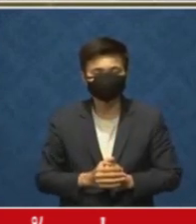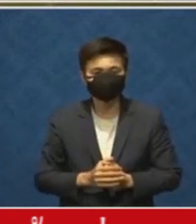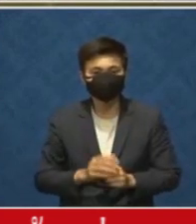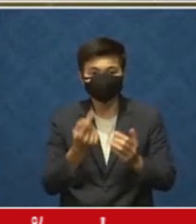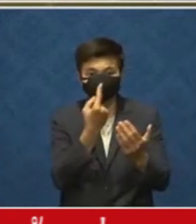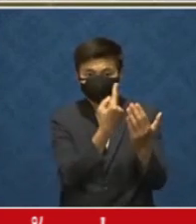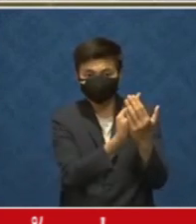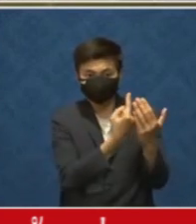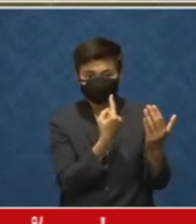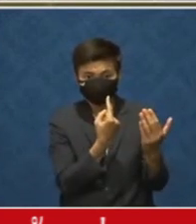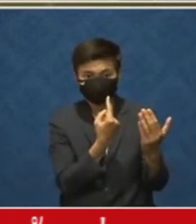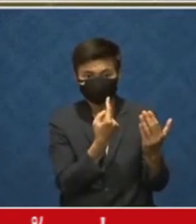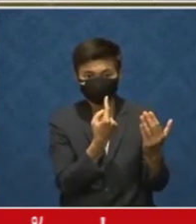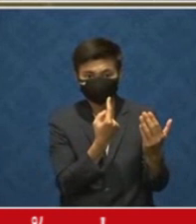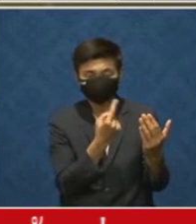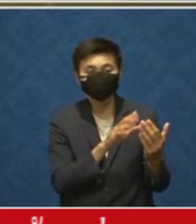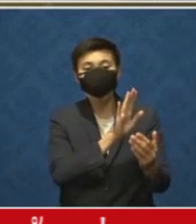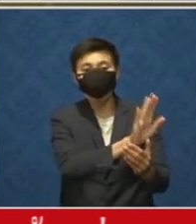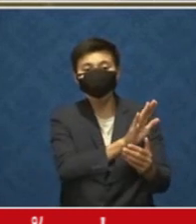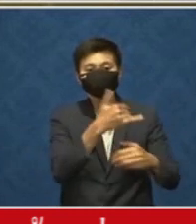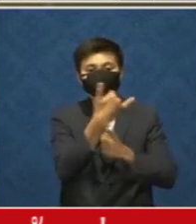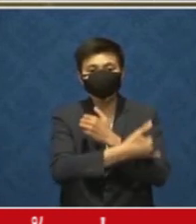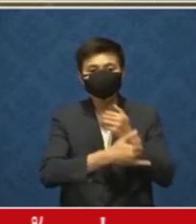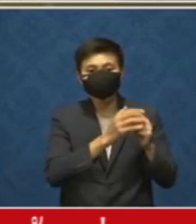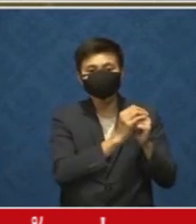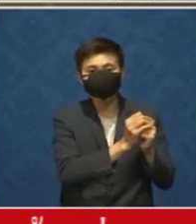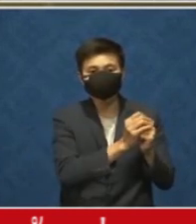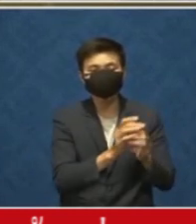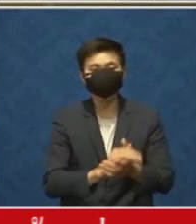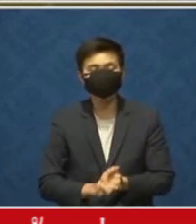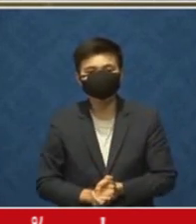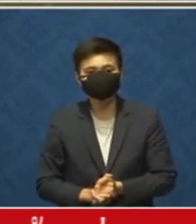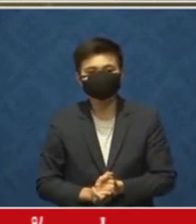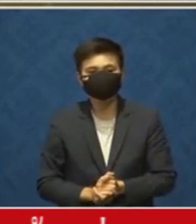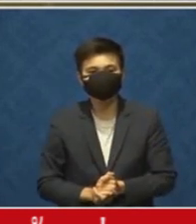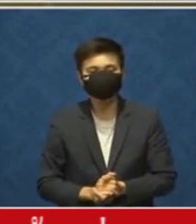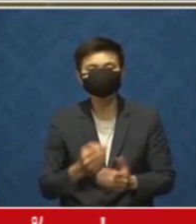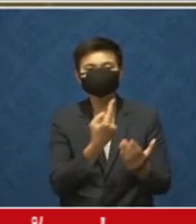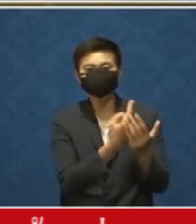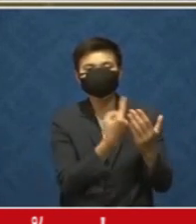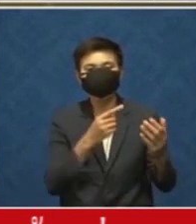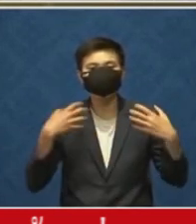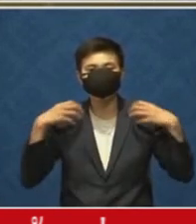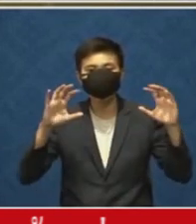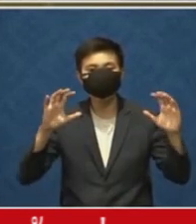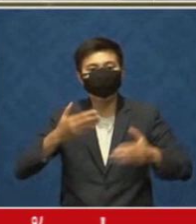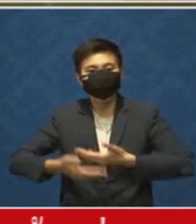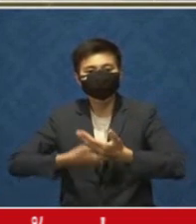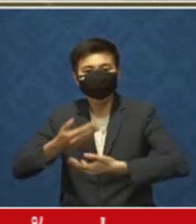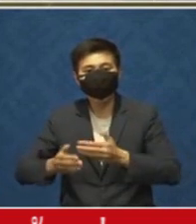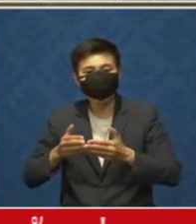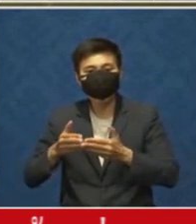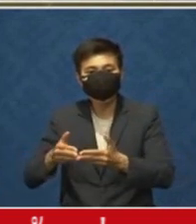เป็นตัวแทนจากฝ่ายจีนก็คือเป็นตัวแทนของรัฐบาลจีนที่มาขายเรือดำน้ำให้ไทย